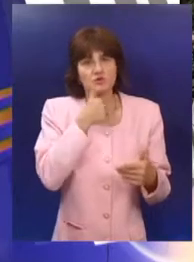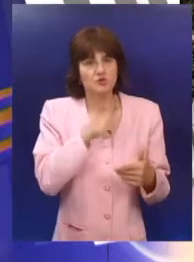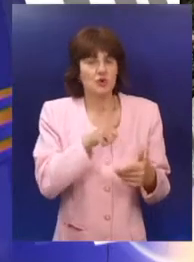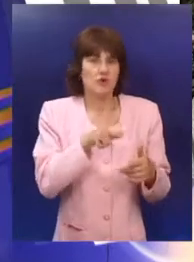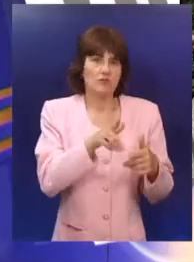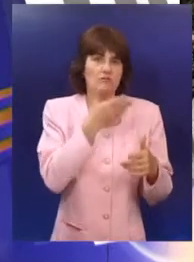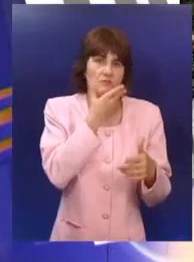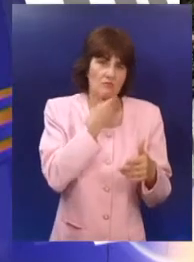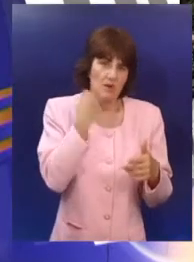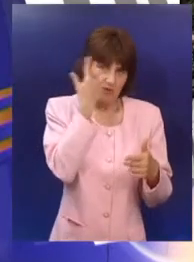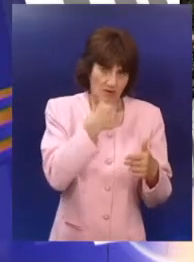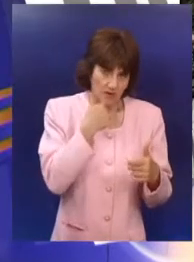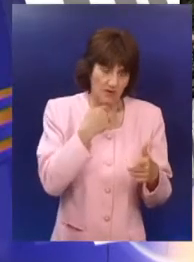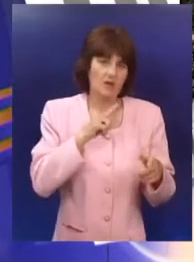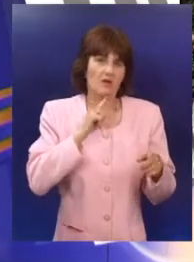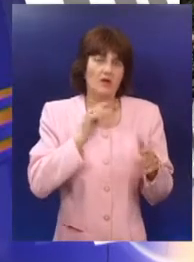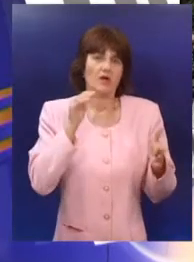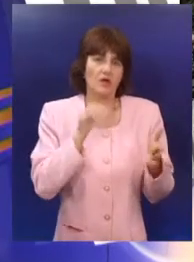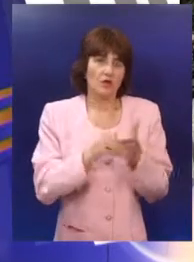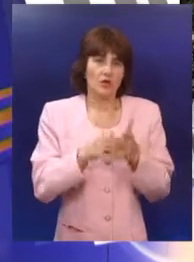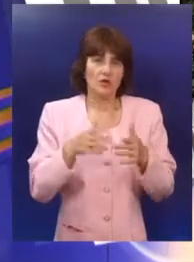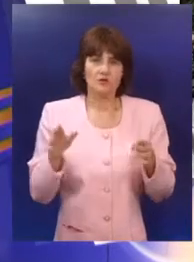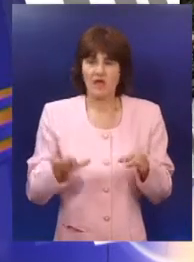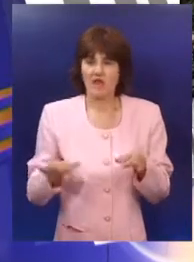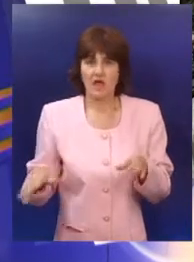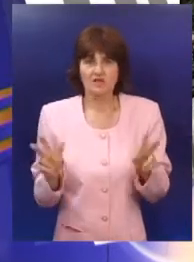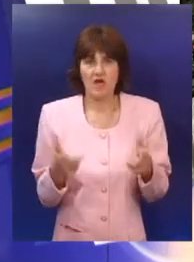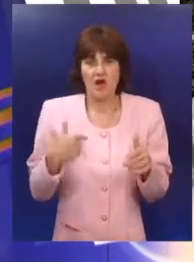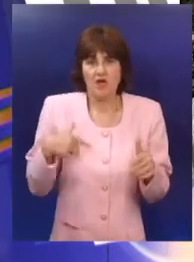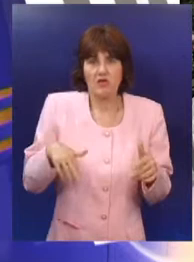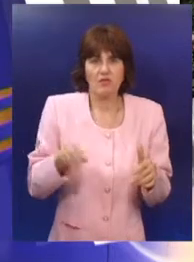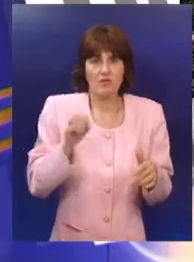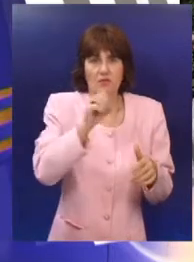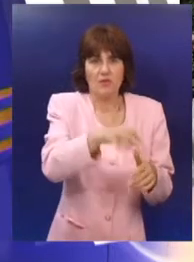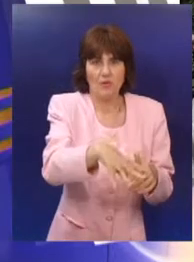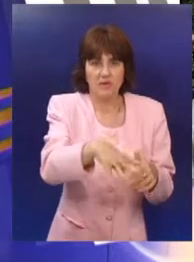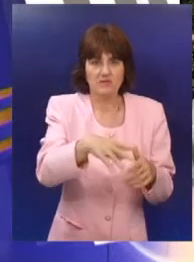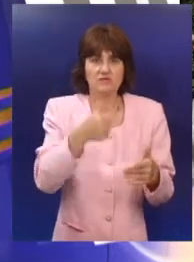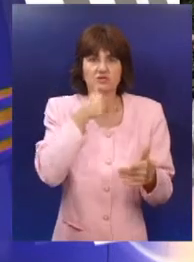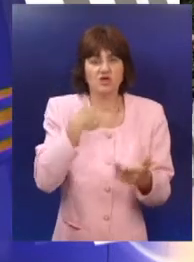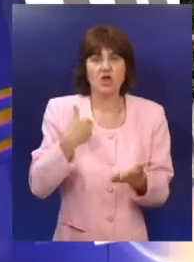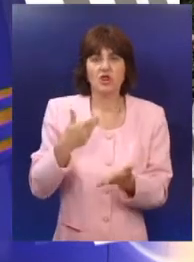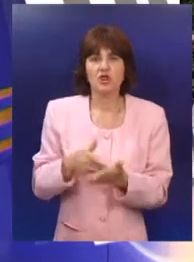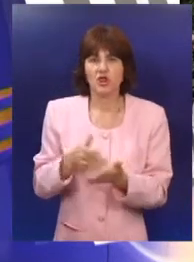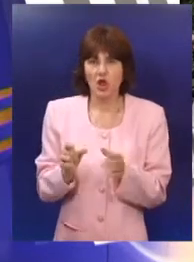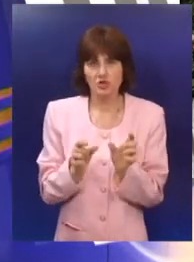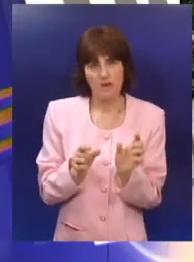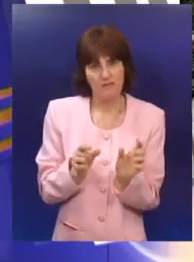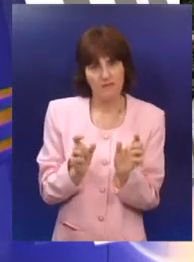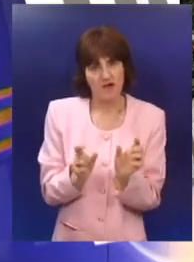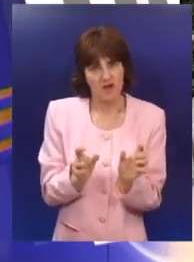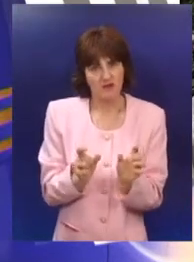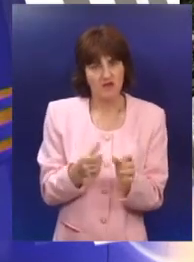je skulptura, ona je interaktivna, znači mogu deca da ubacaju unutra baterije koje po meni, ja mislim da je jako